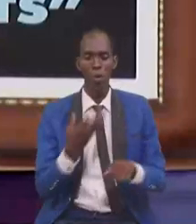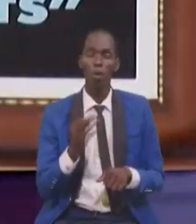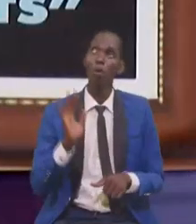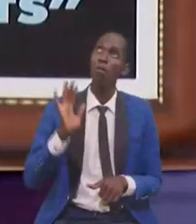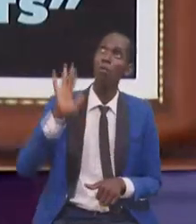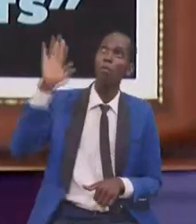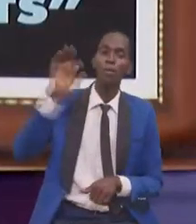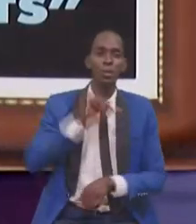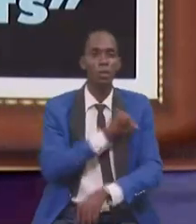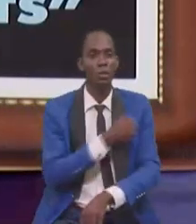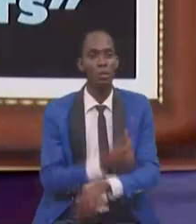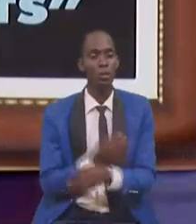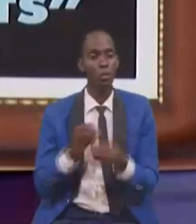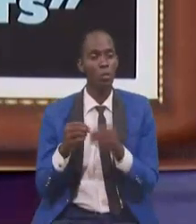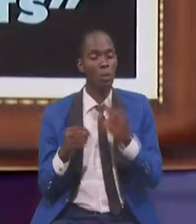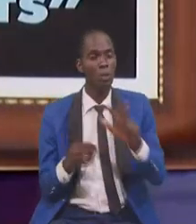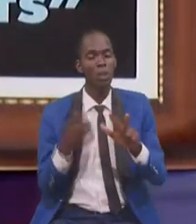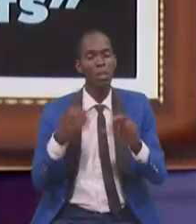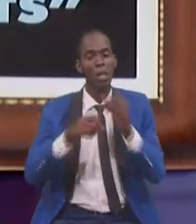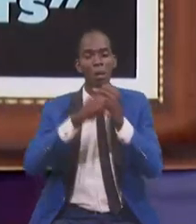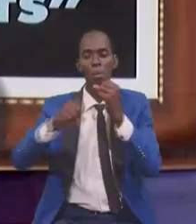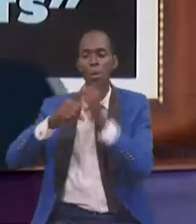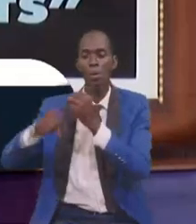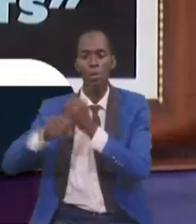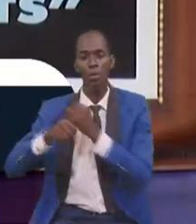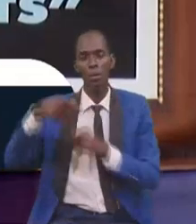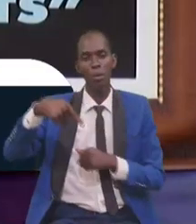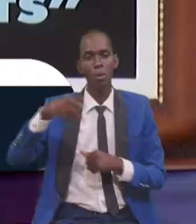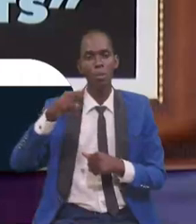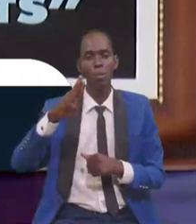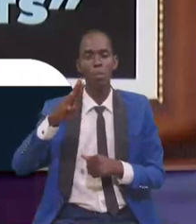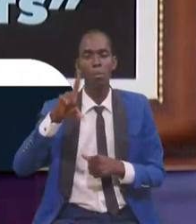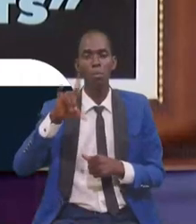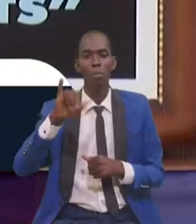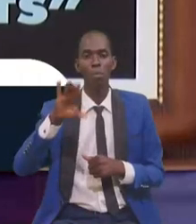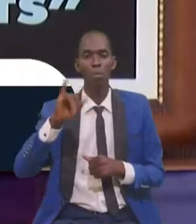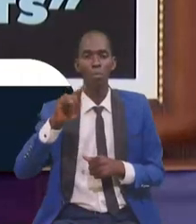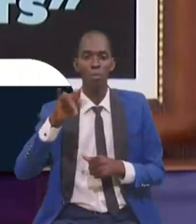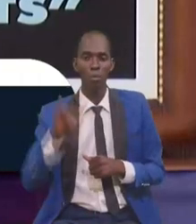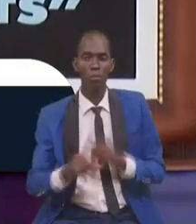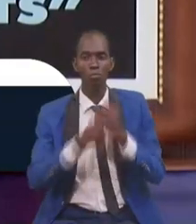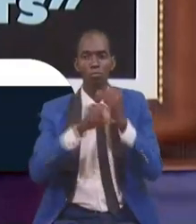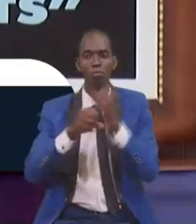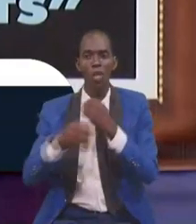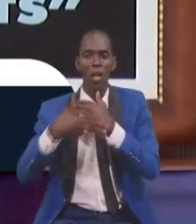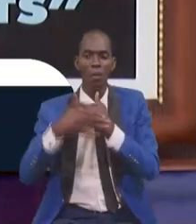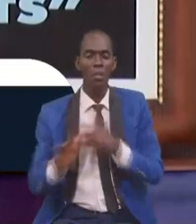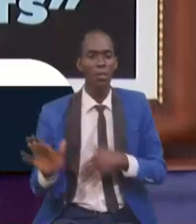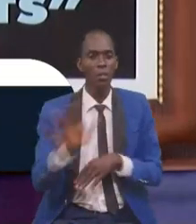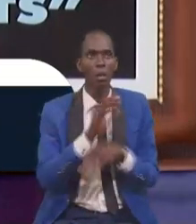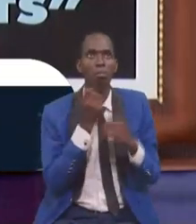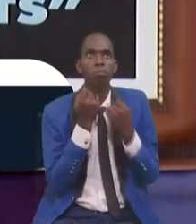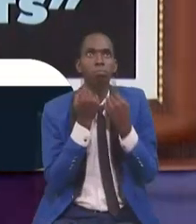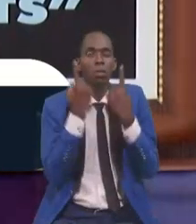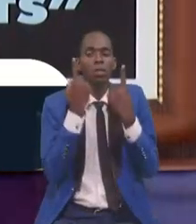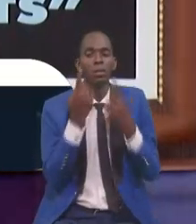son autorité. Numéro 3, la publicité après leur étonnement. Revenons à